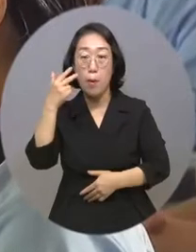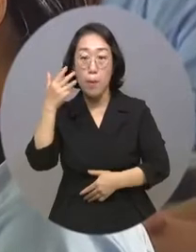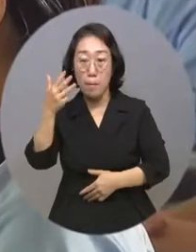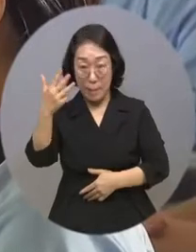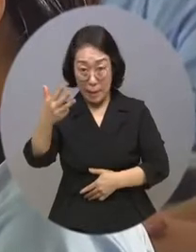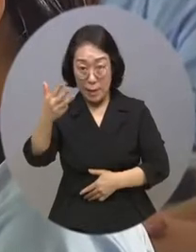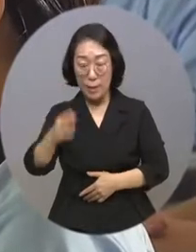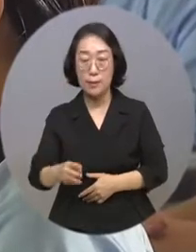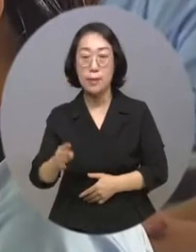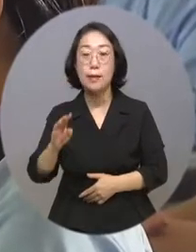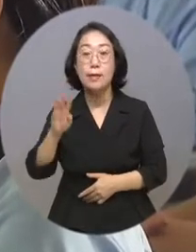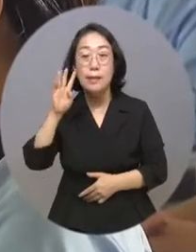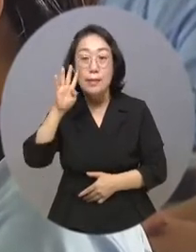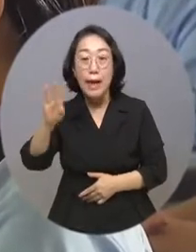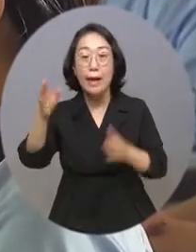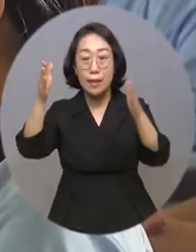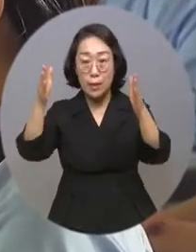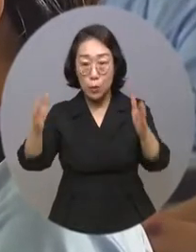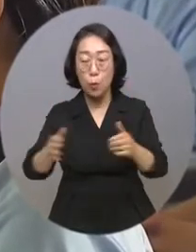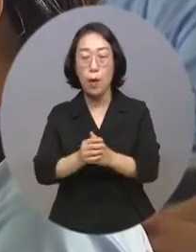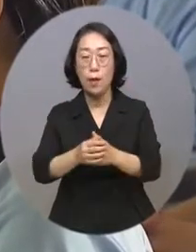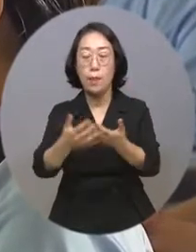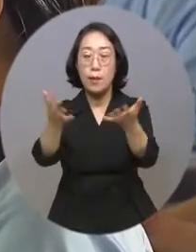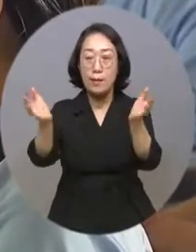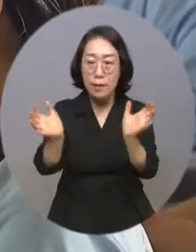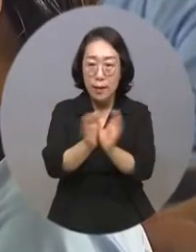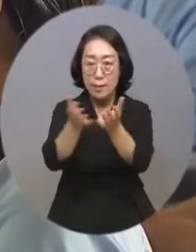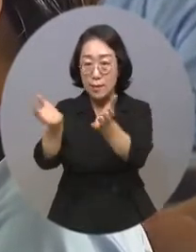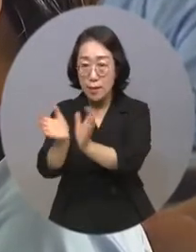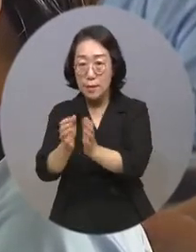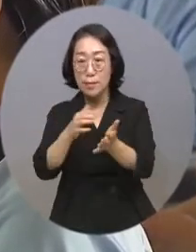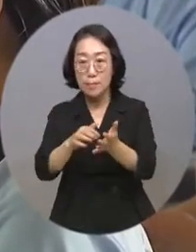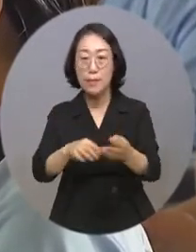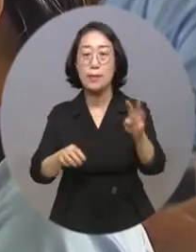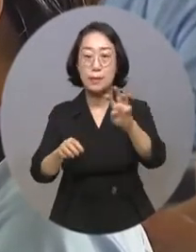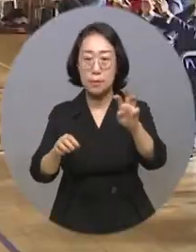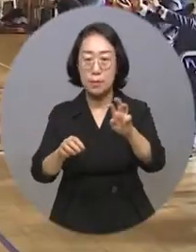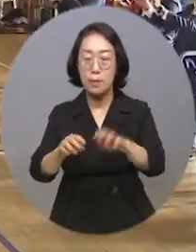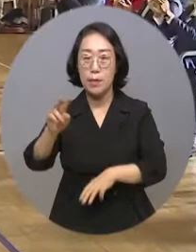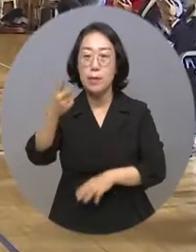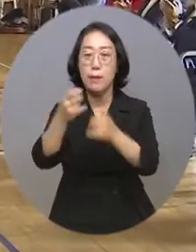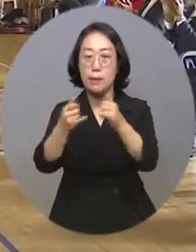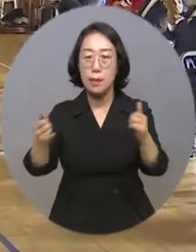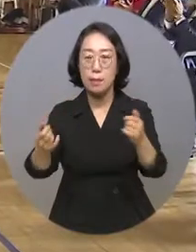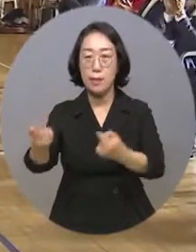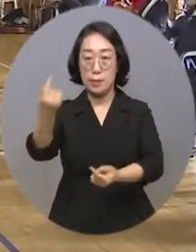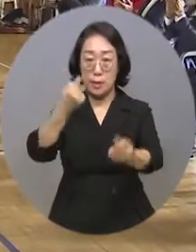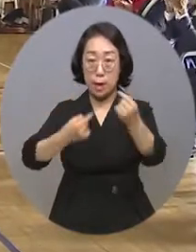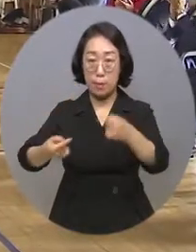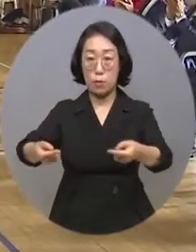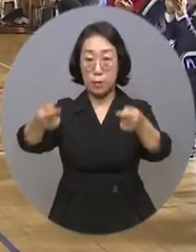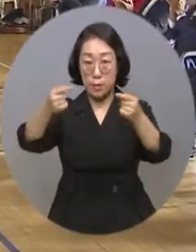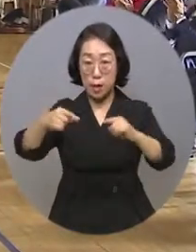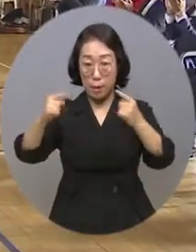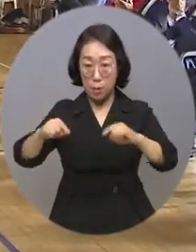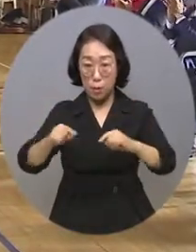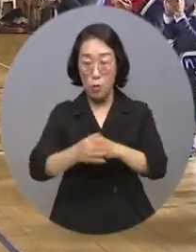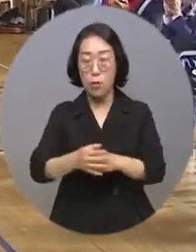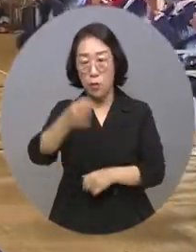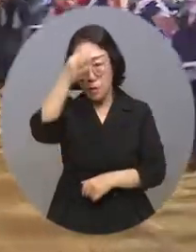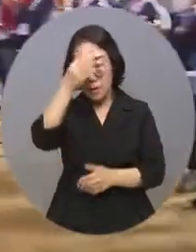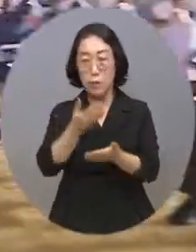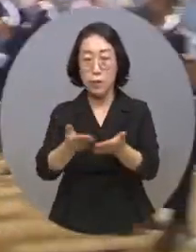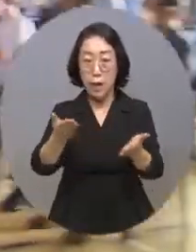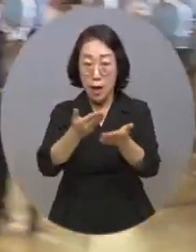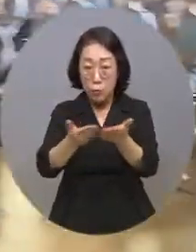3박 4일간 대학생 봉사단체 30개 팀 등 200여 명이 참여한 제7회 농촌 재능 나눔 대학생